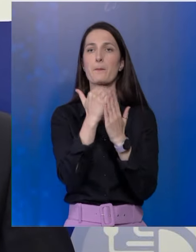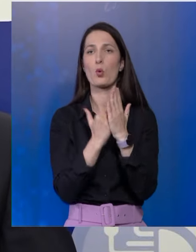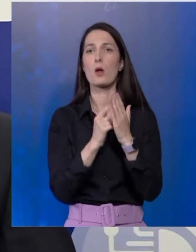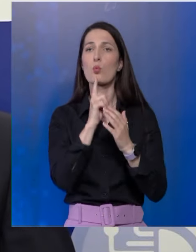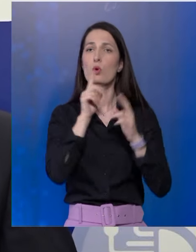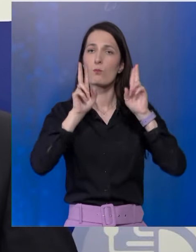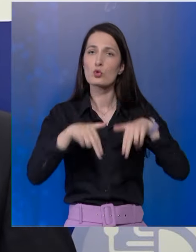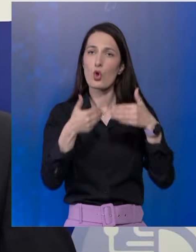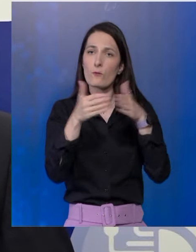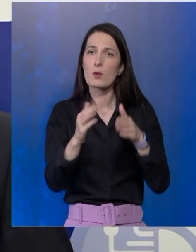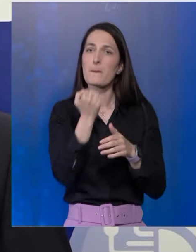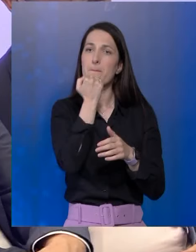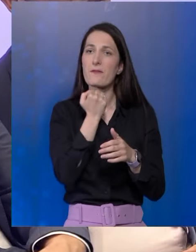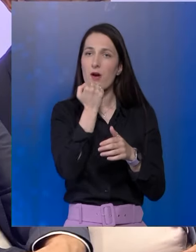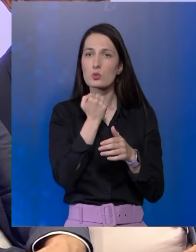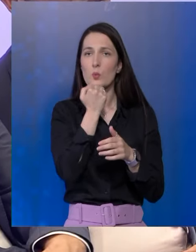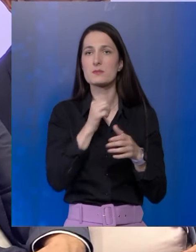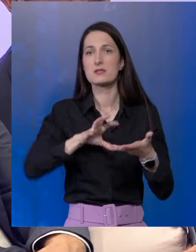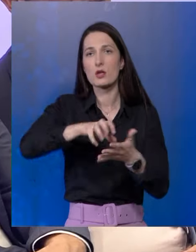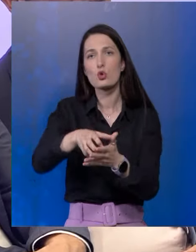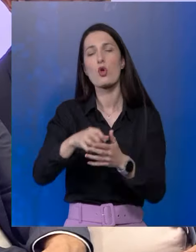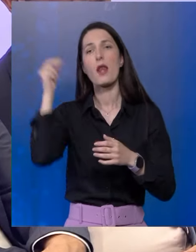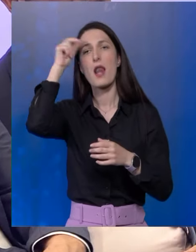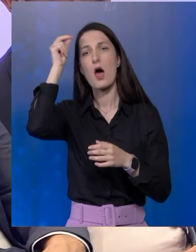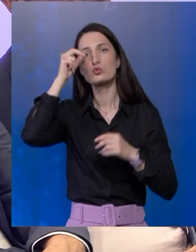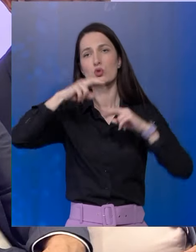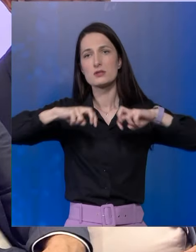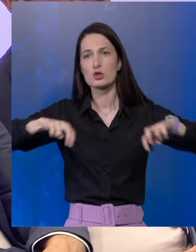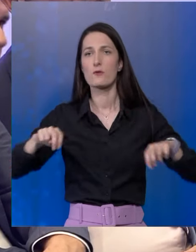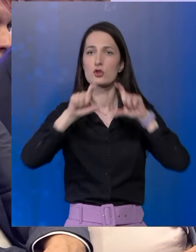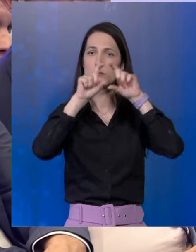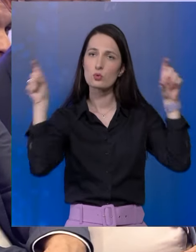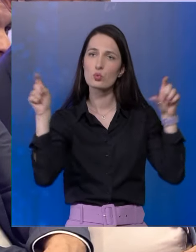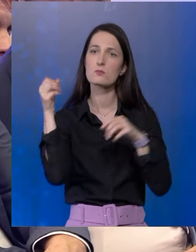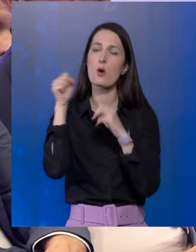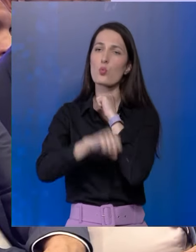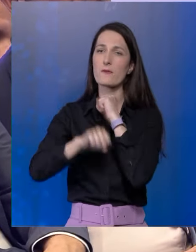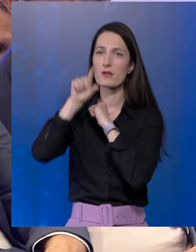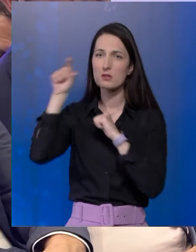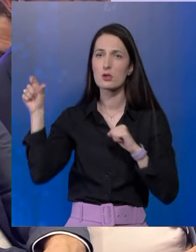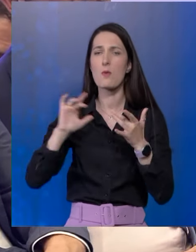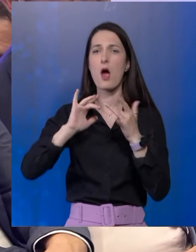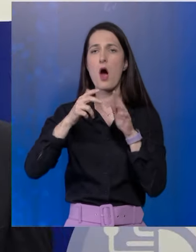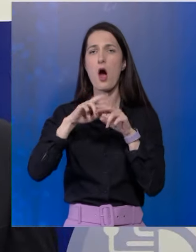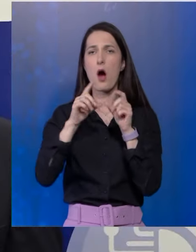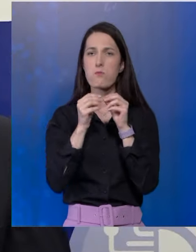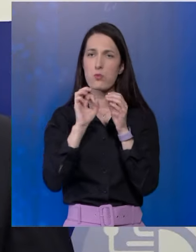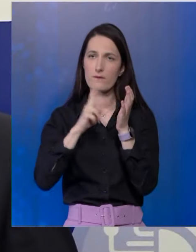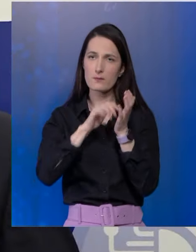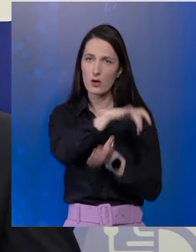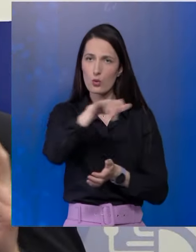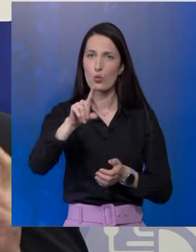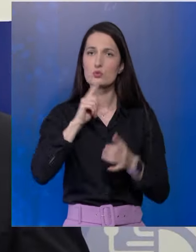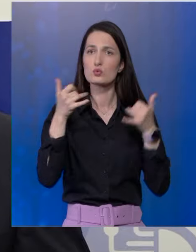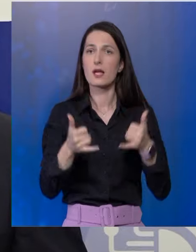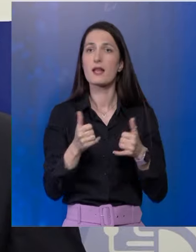privatnom sektoru, istraživačkim, naučno-istraživačkim institucijama, univerzitetima, hubovima koji su